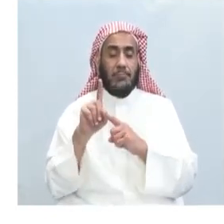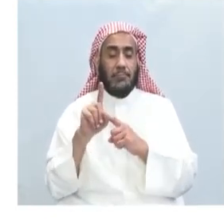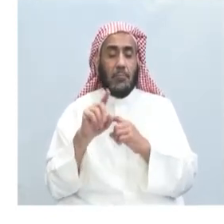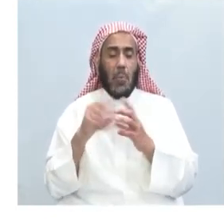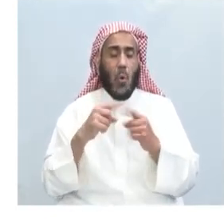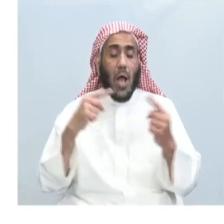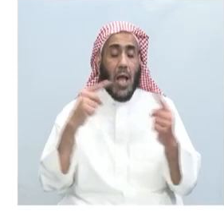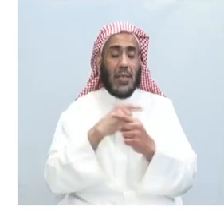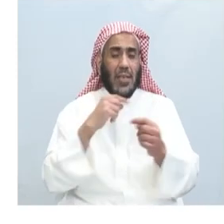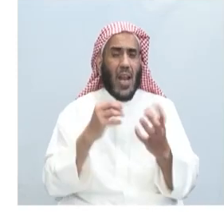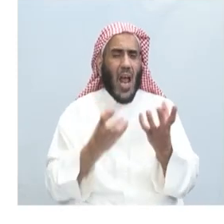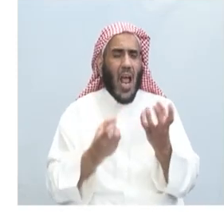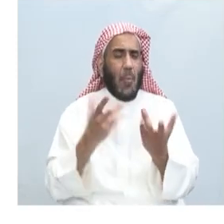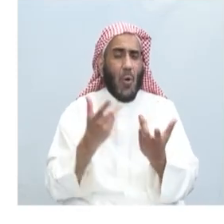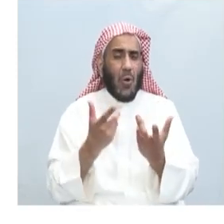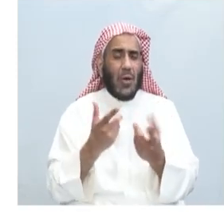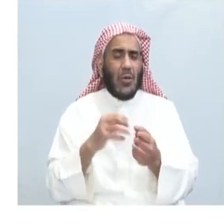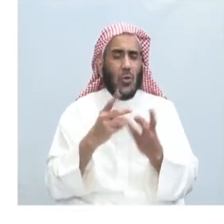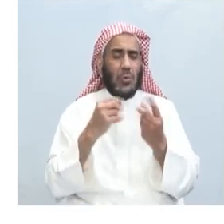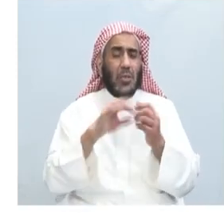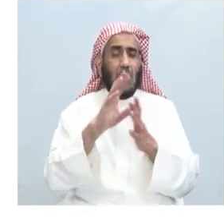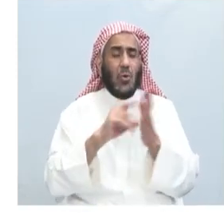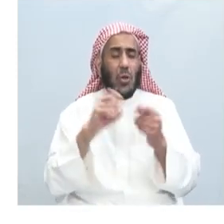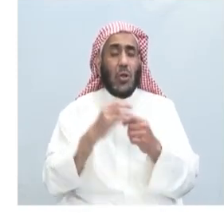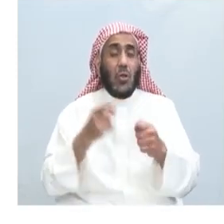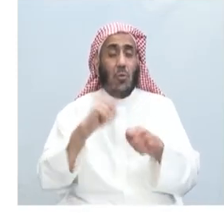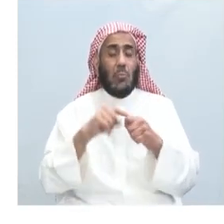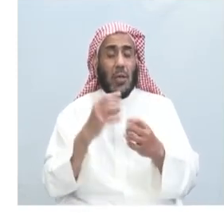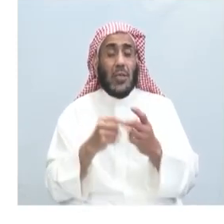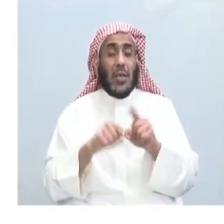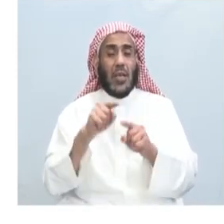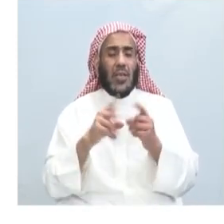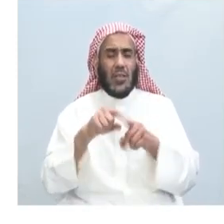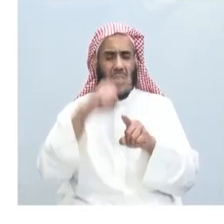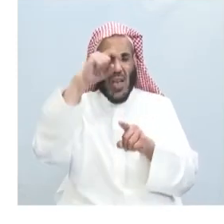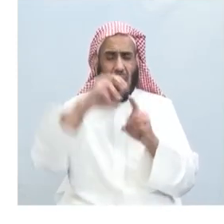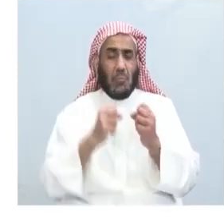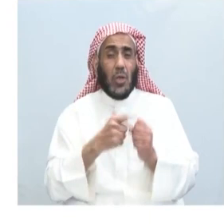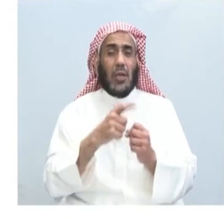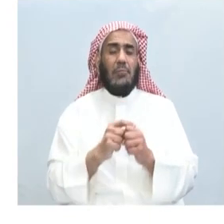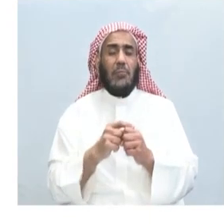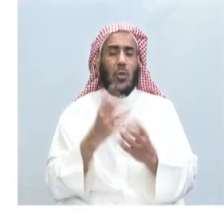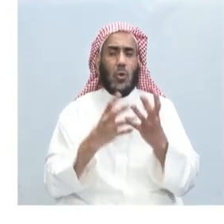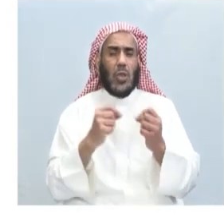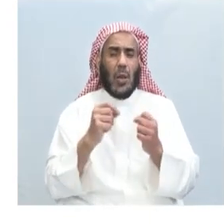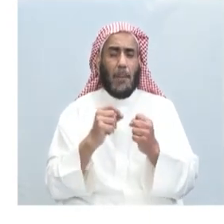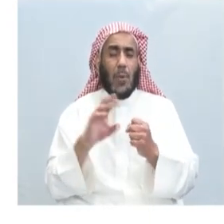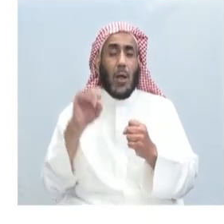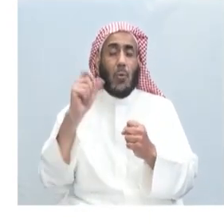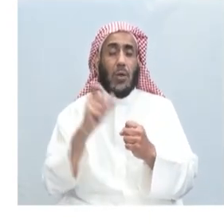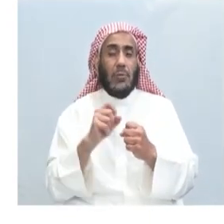قلنا ما هو عكس الغليان احسب عدد مولات الامونيا ثم درجه الحراره المنطلقه لاحظ هنا الكتله الموليه